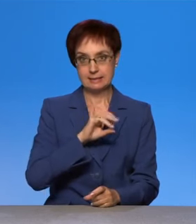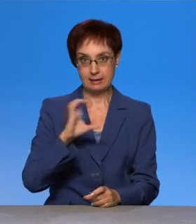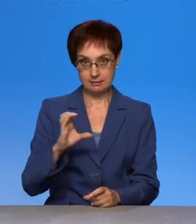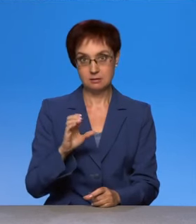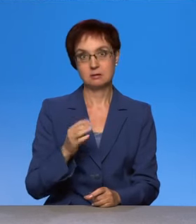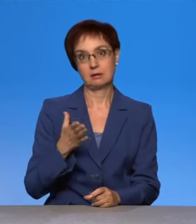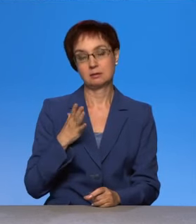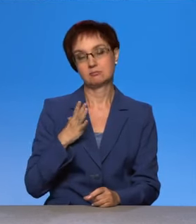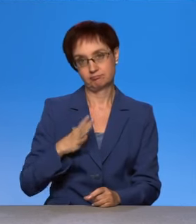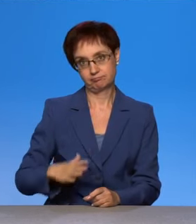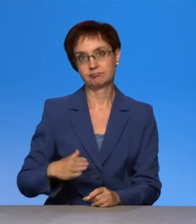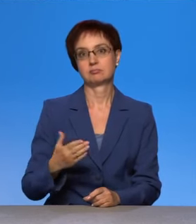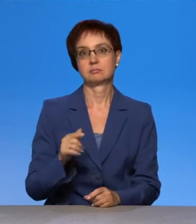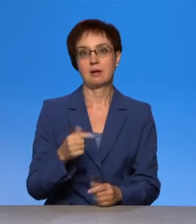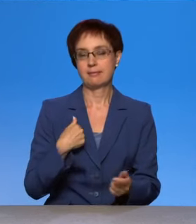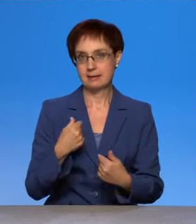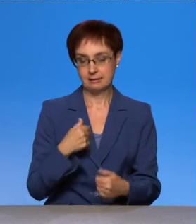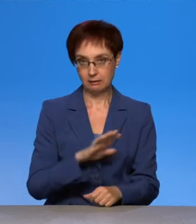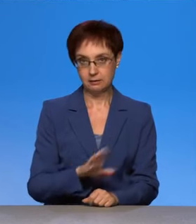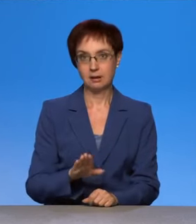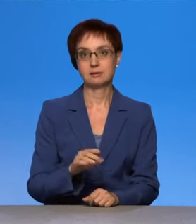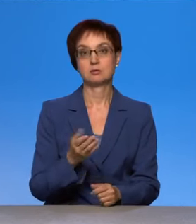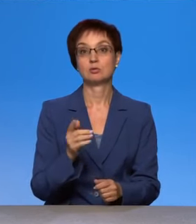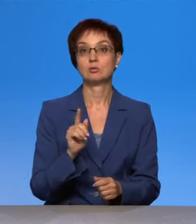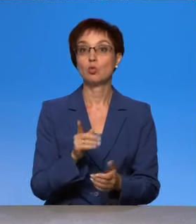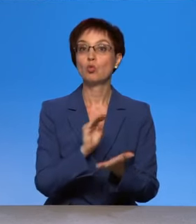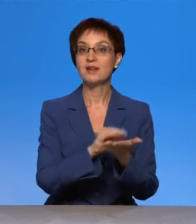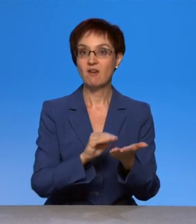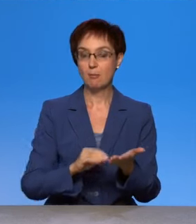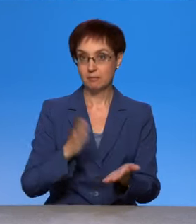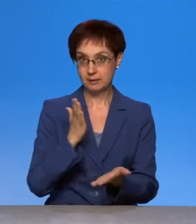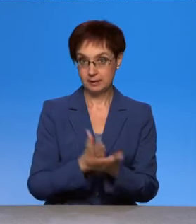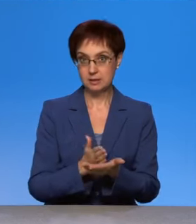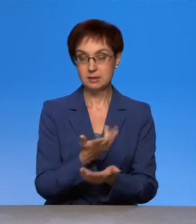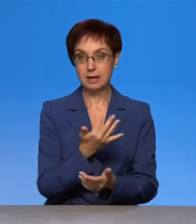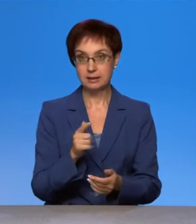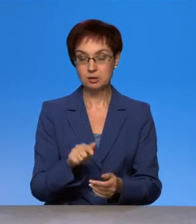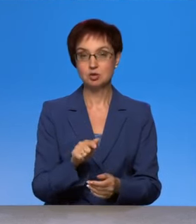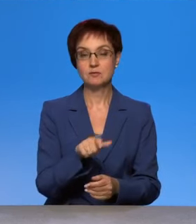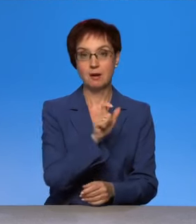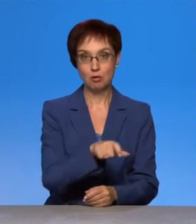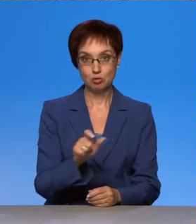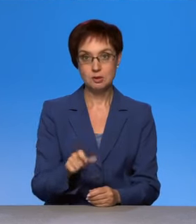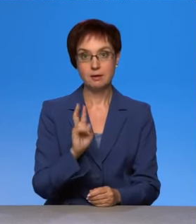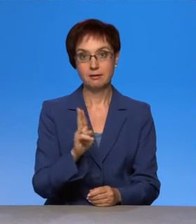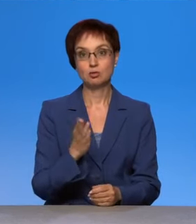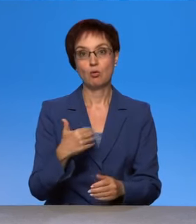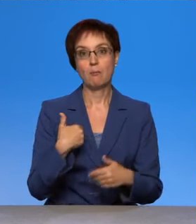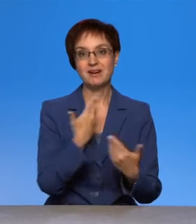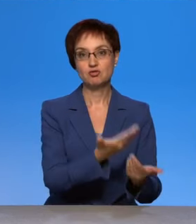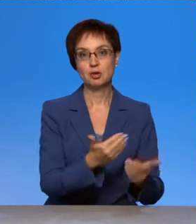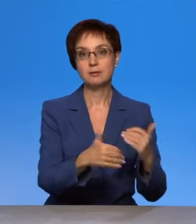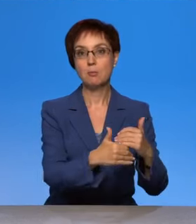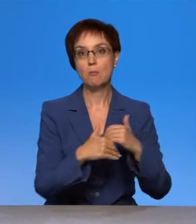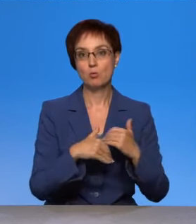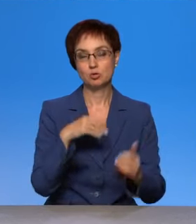Но вот статистика такова. Число обратившихся за психологической помощью россиян в последние годы, увы, стабильно растет. Сами